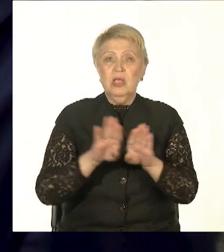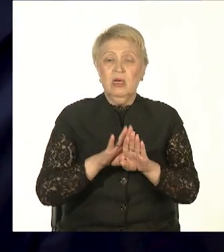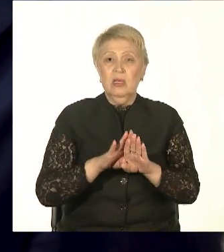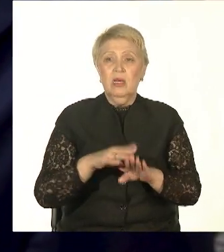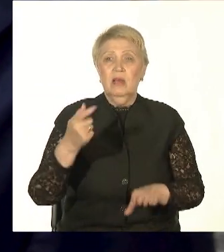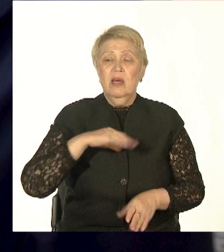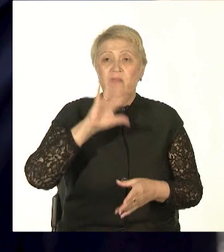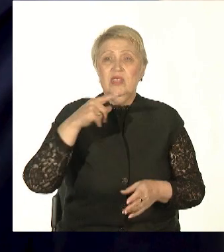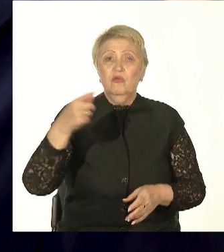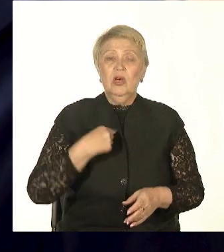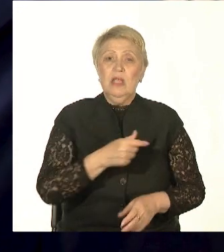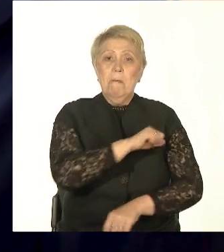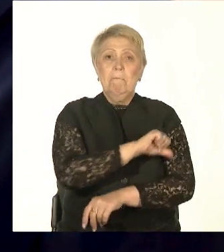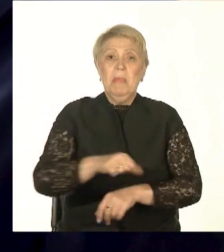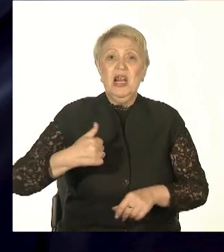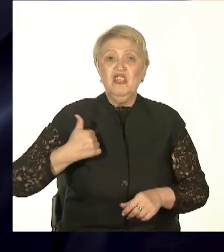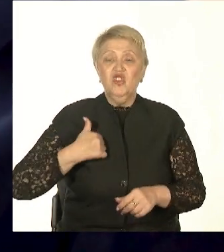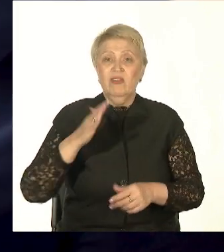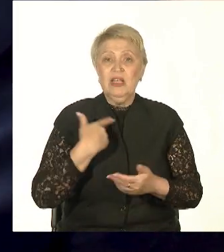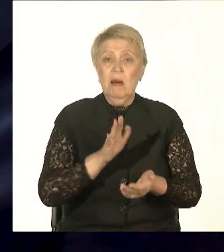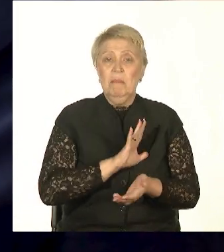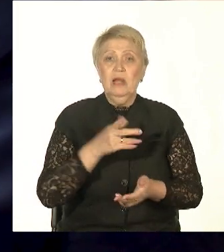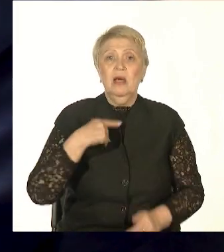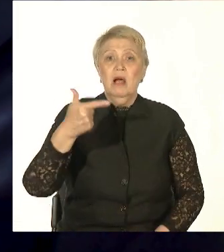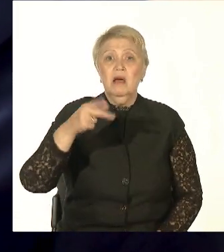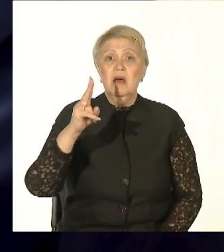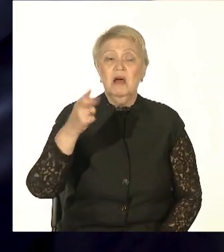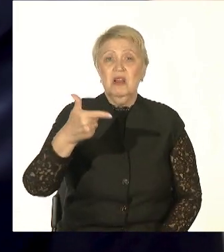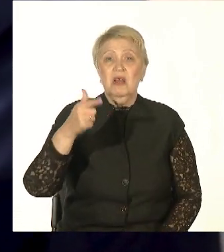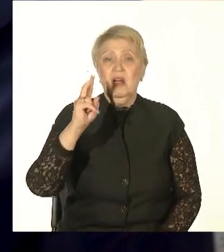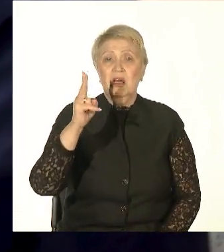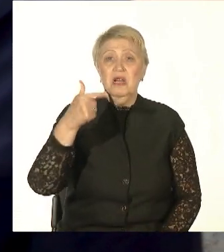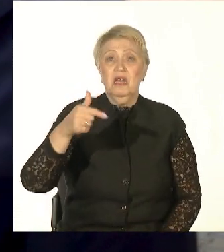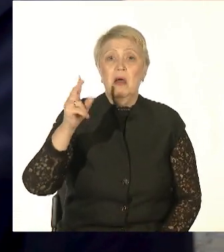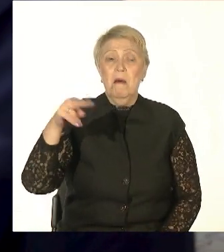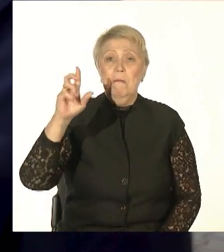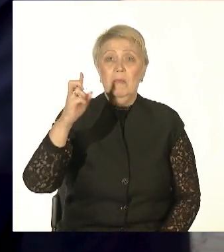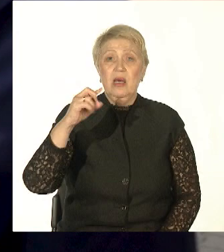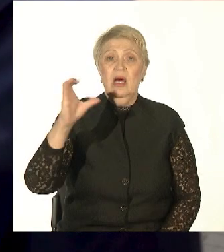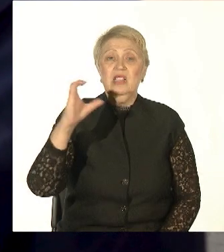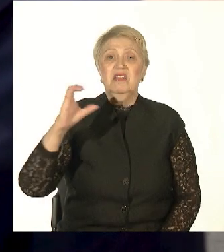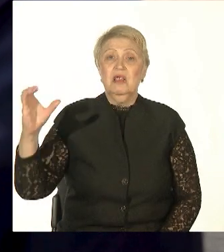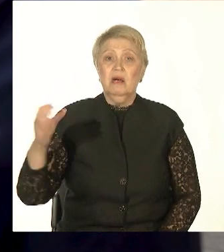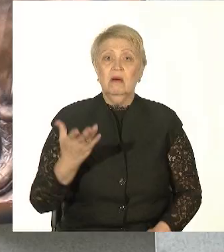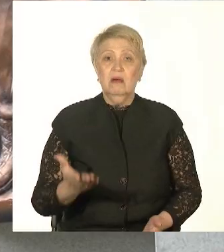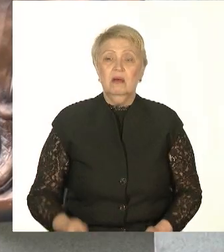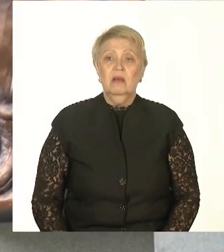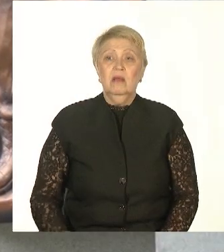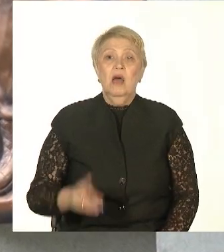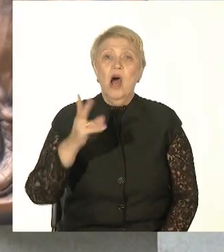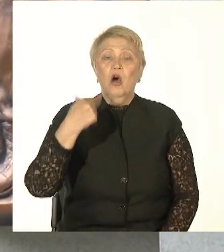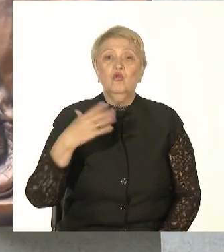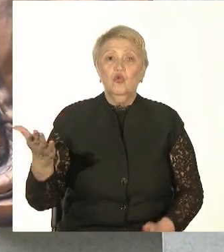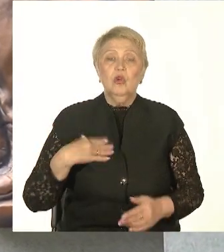СССР. И КГБ не должно было никак тут не засветиться, не вмешиваться и так далее. Но кто пропускал войска на